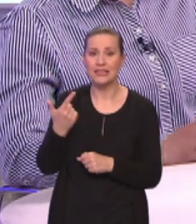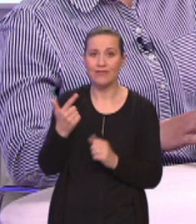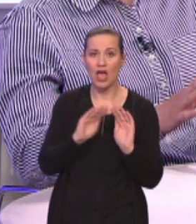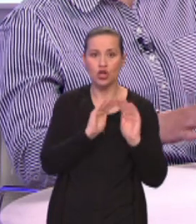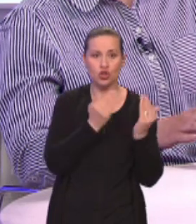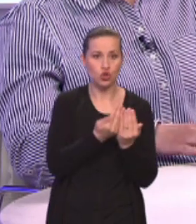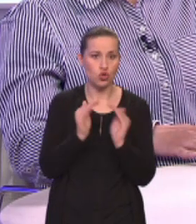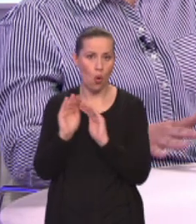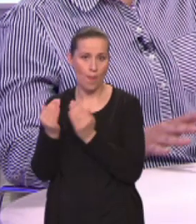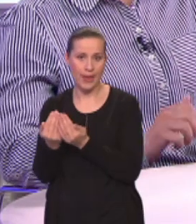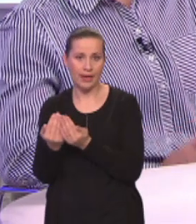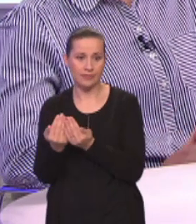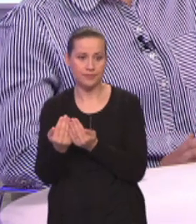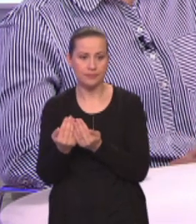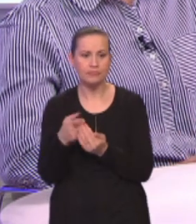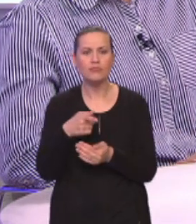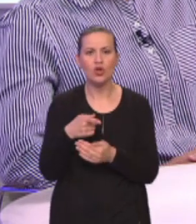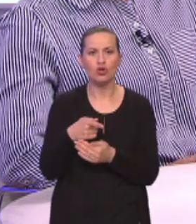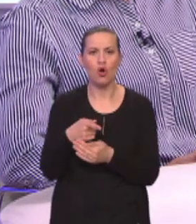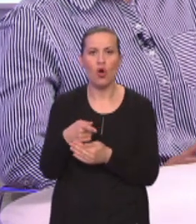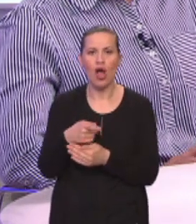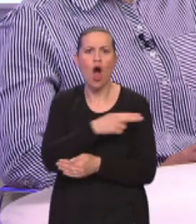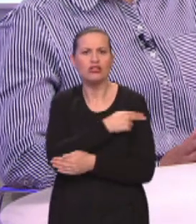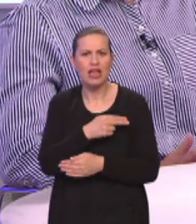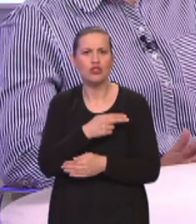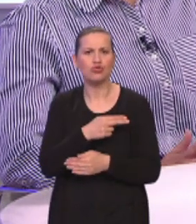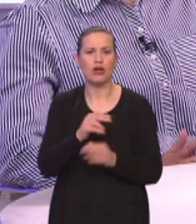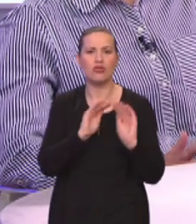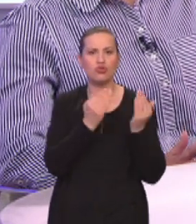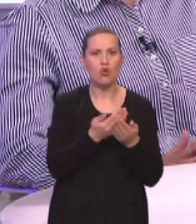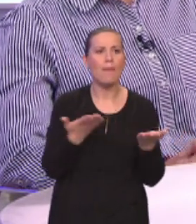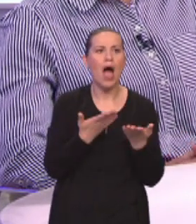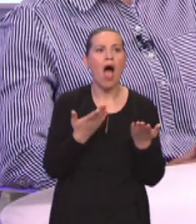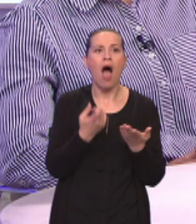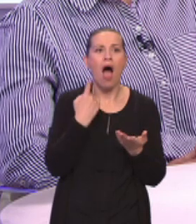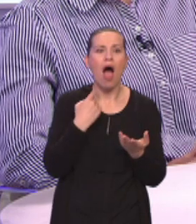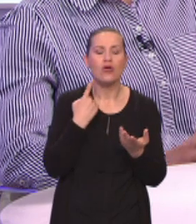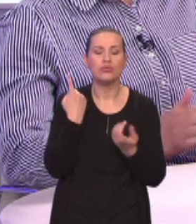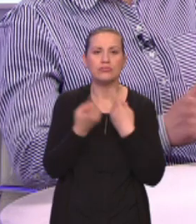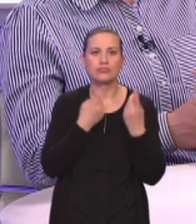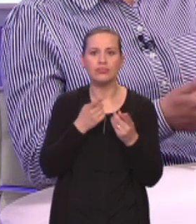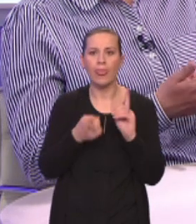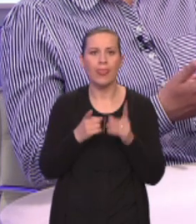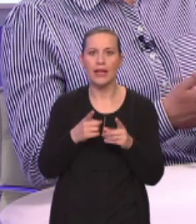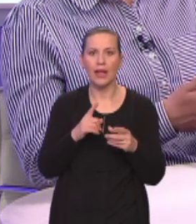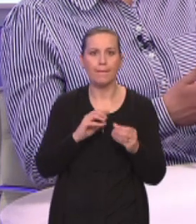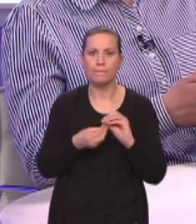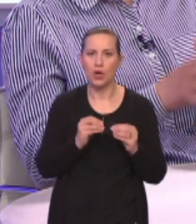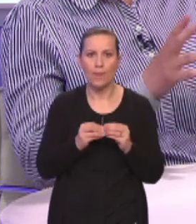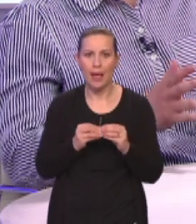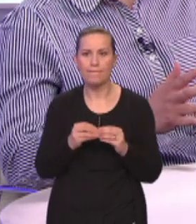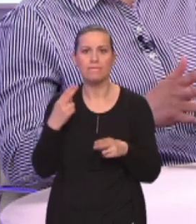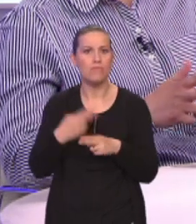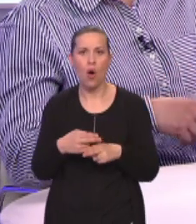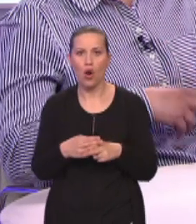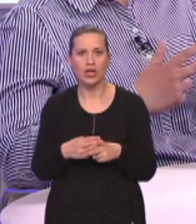sobe koje bi nazvali bi ih dežurne sobe, gdje bi recimo sada kada se dogodi neki problem, bolest, bilo što, i